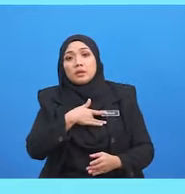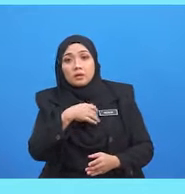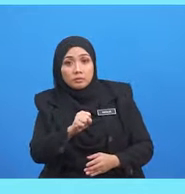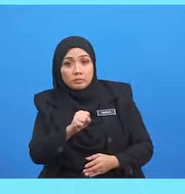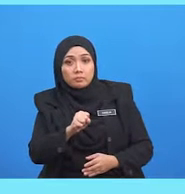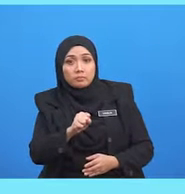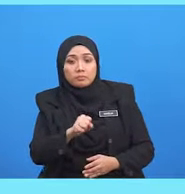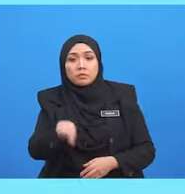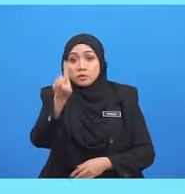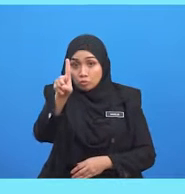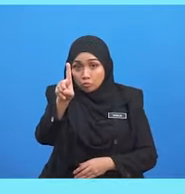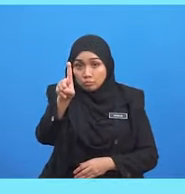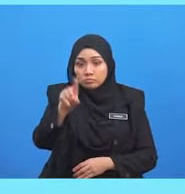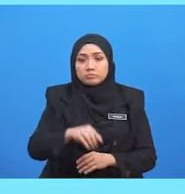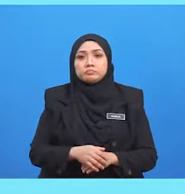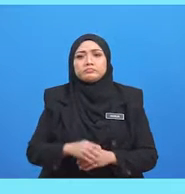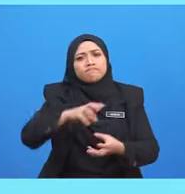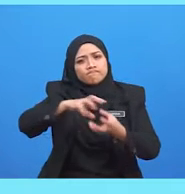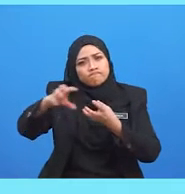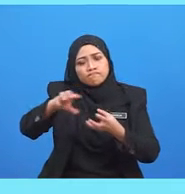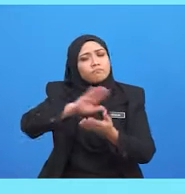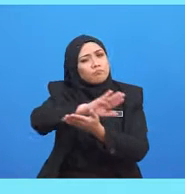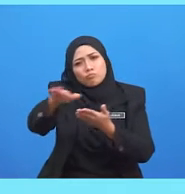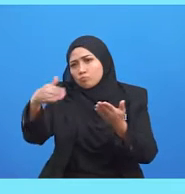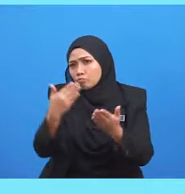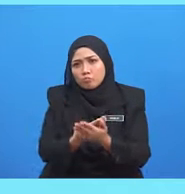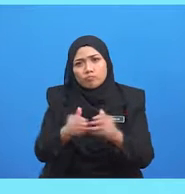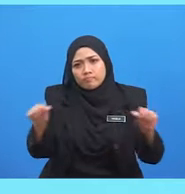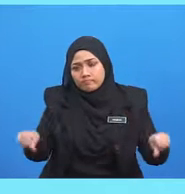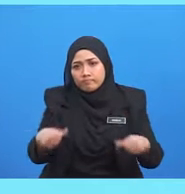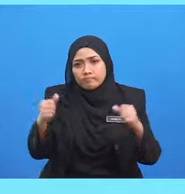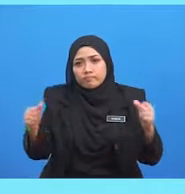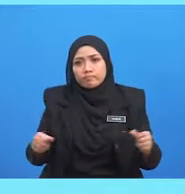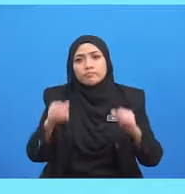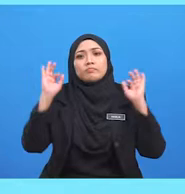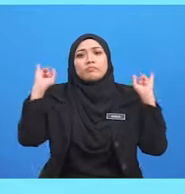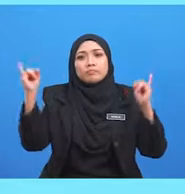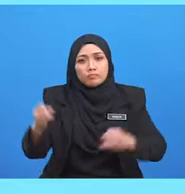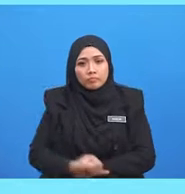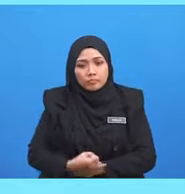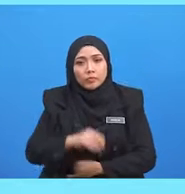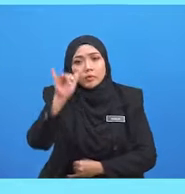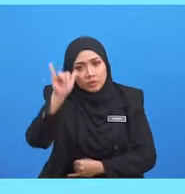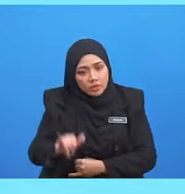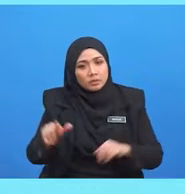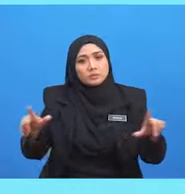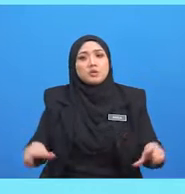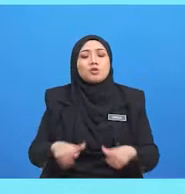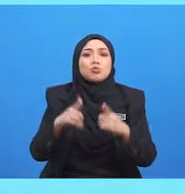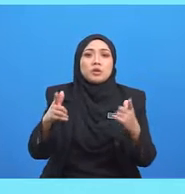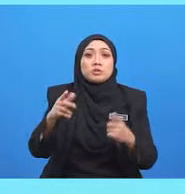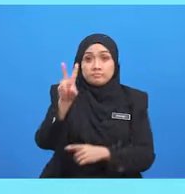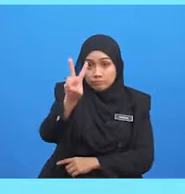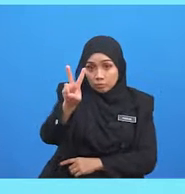yang membatalkan iman, pertama, rosak segala amalan soleh dan ibadah yang